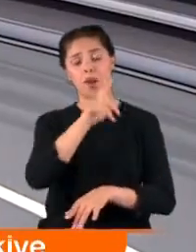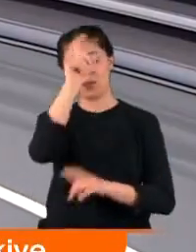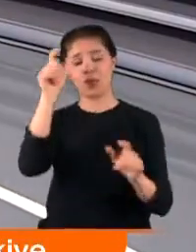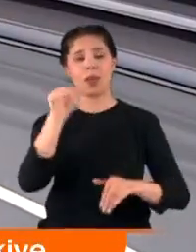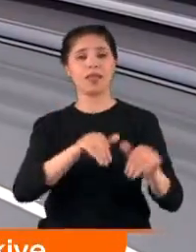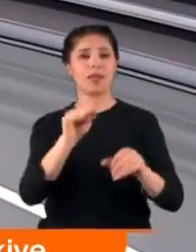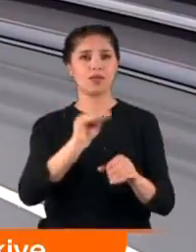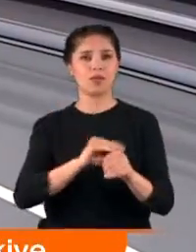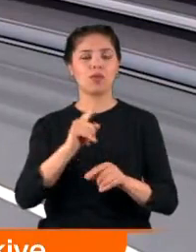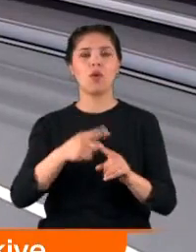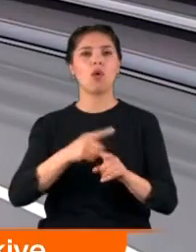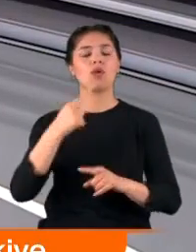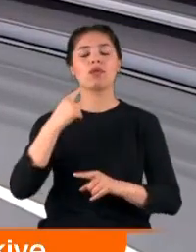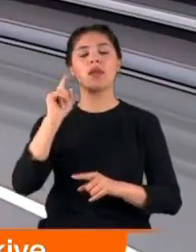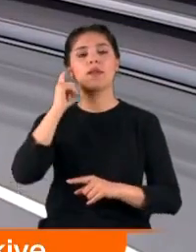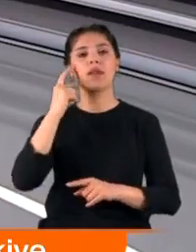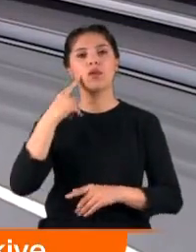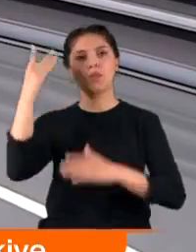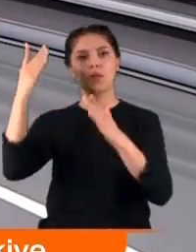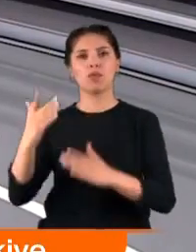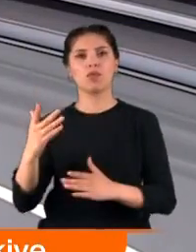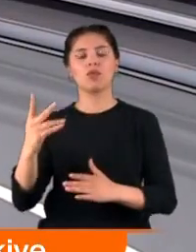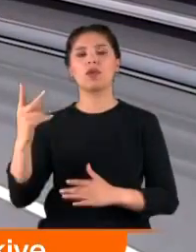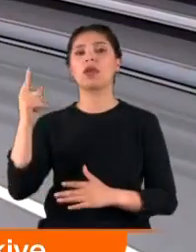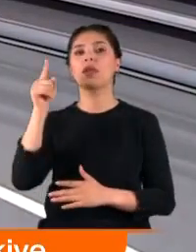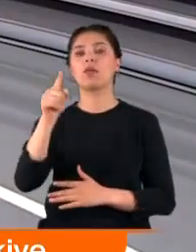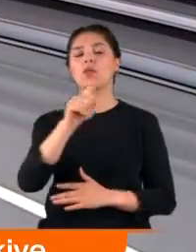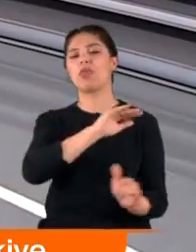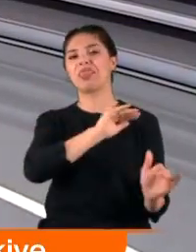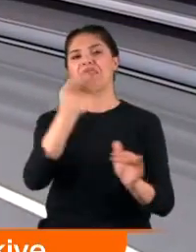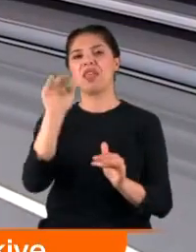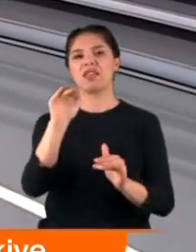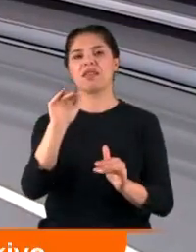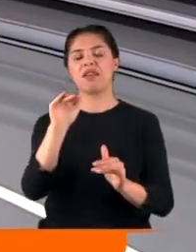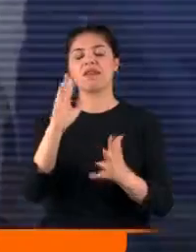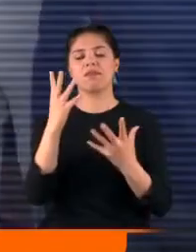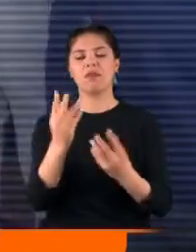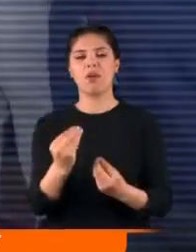seçimi. Ortak fikir Cumhurbaşkanı Erdoğan'ın ikinci tur öncesi rüzgarı arkasına aldığı yönünde.